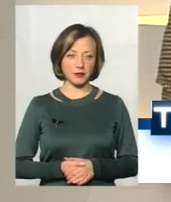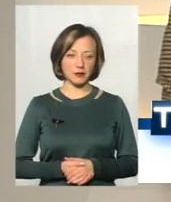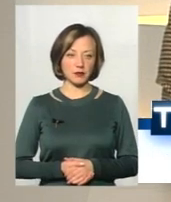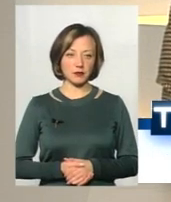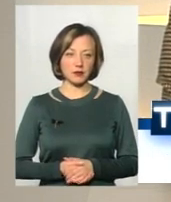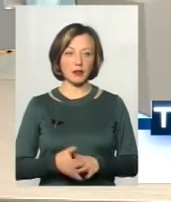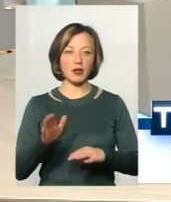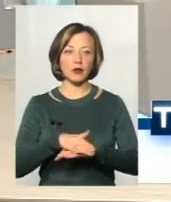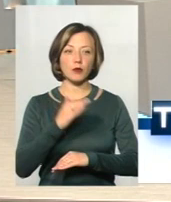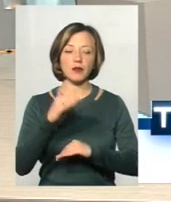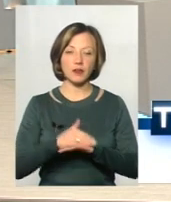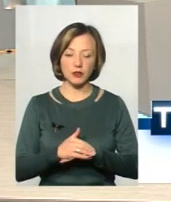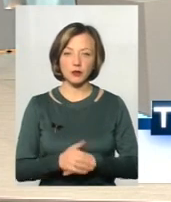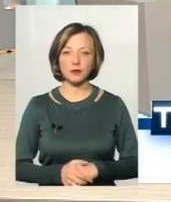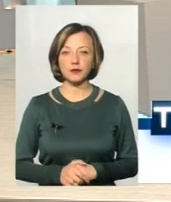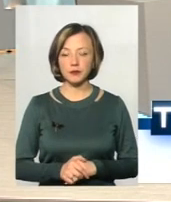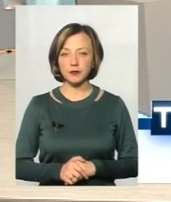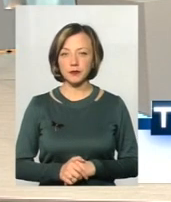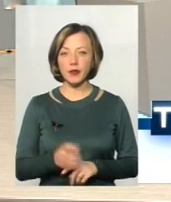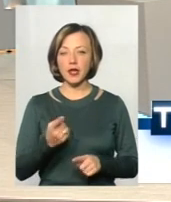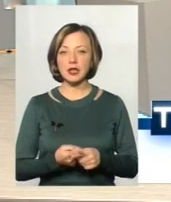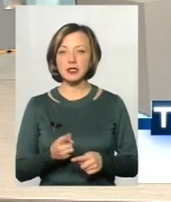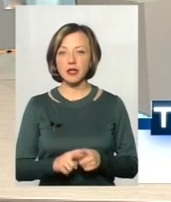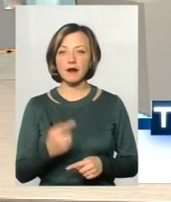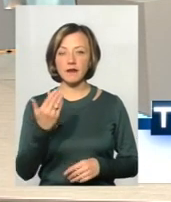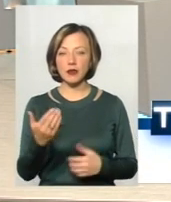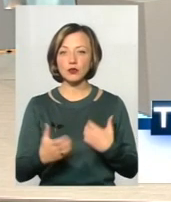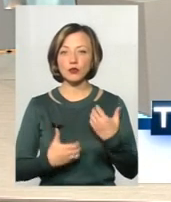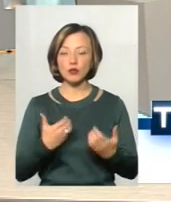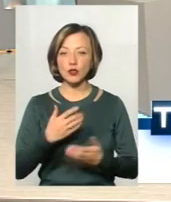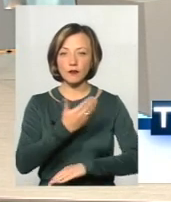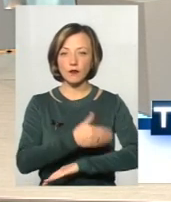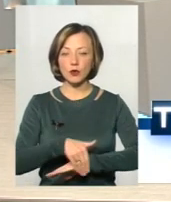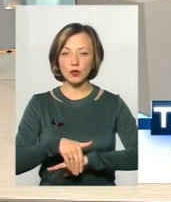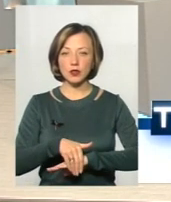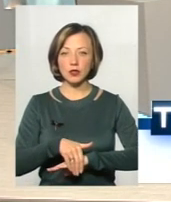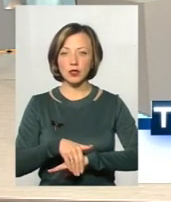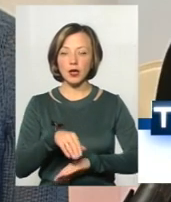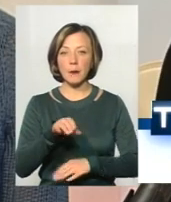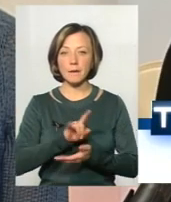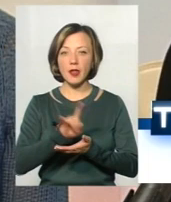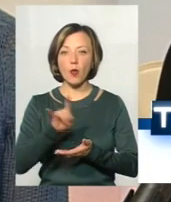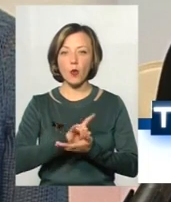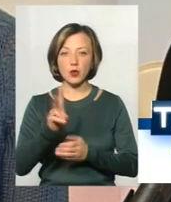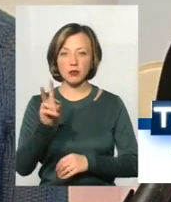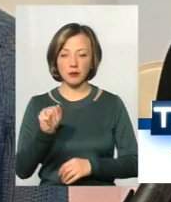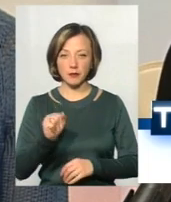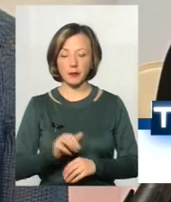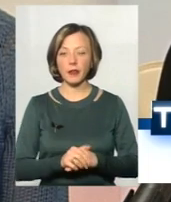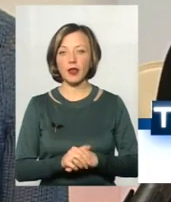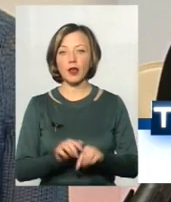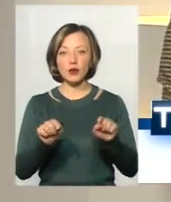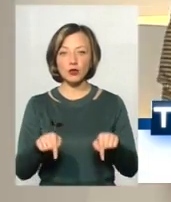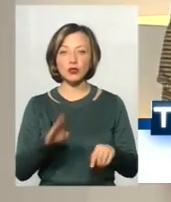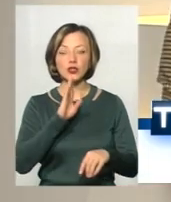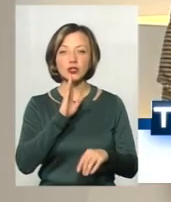Добрий вечір. Добрий вечір. Це вас турбують в вулиці Пілоцькій. Так. Да? Отут